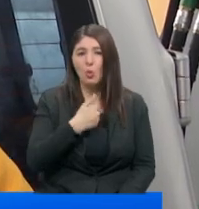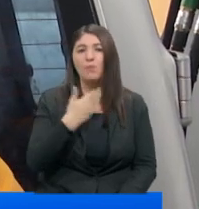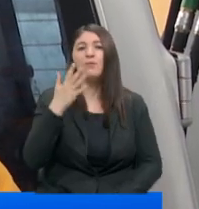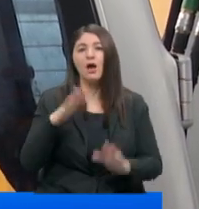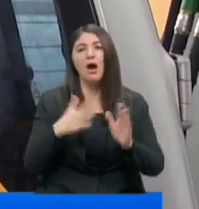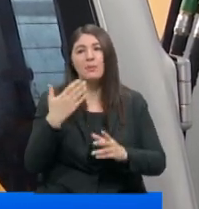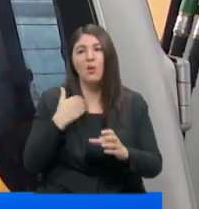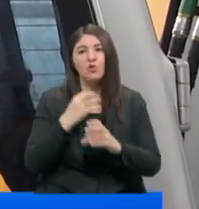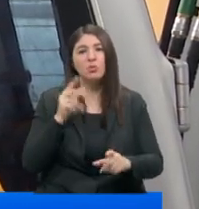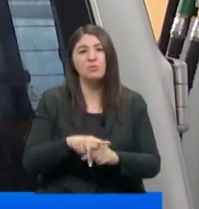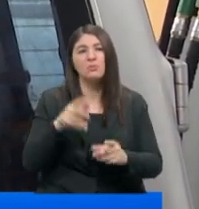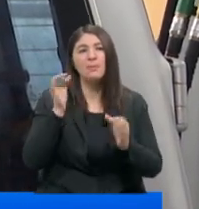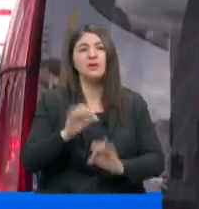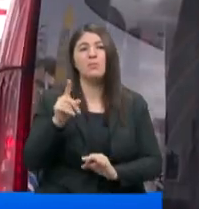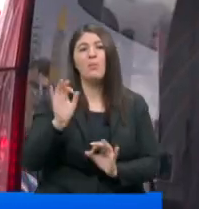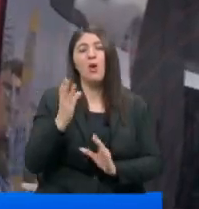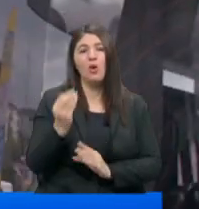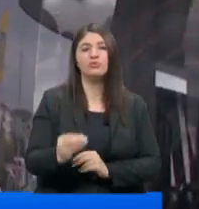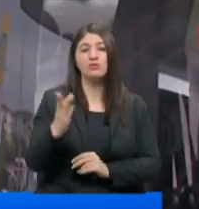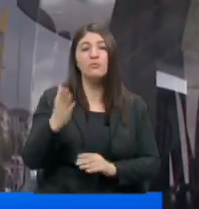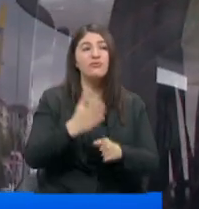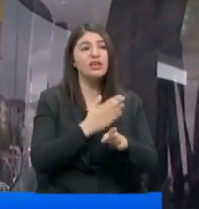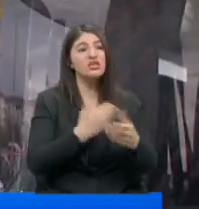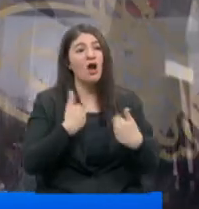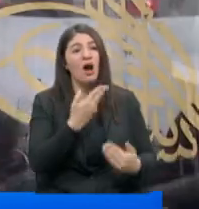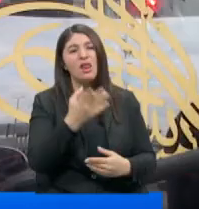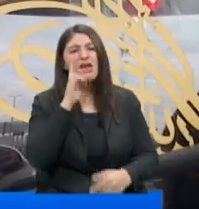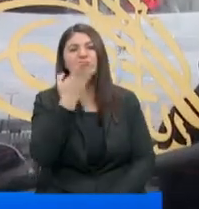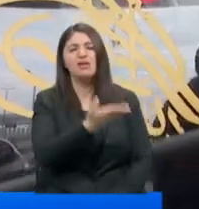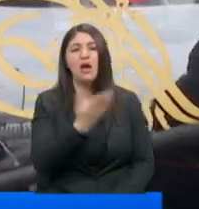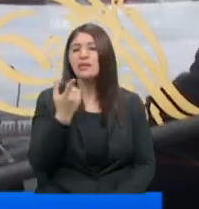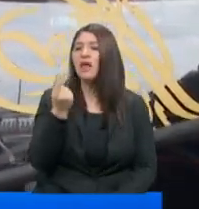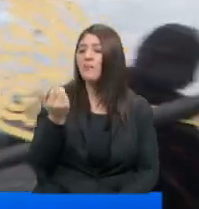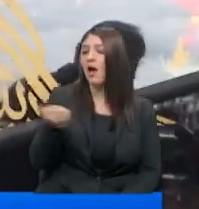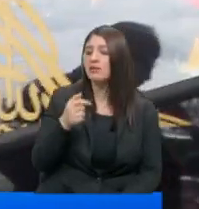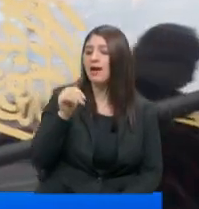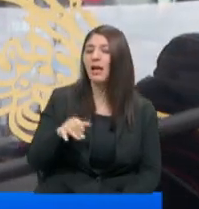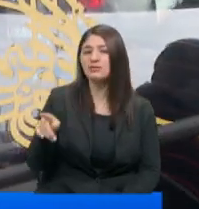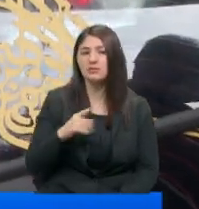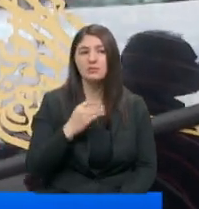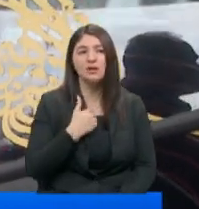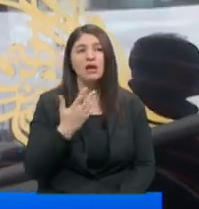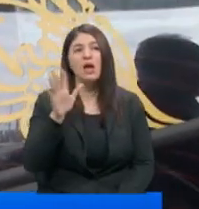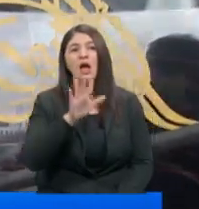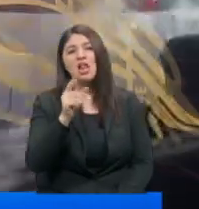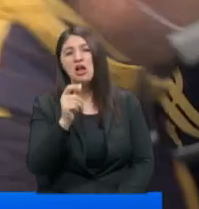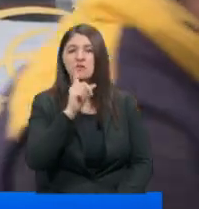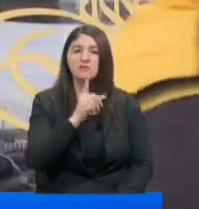herhalde toplu taşıma kullanacağız Böyle giderse haline yazıyor Ne kadarlık almaya geldiniz